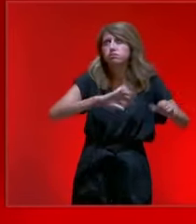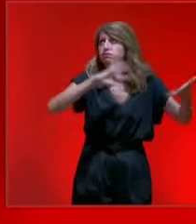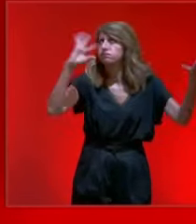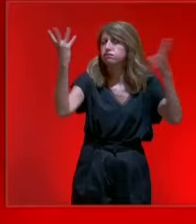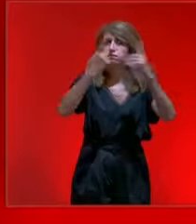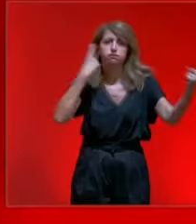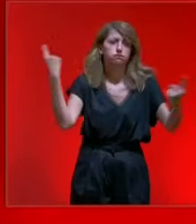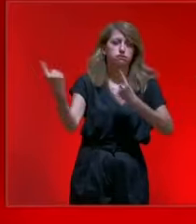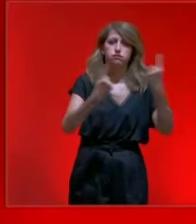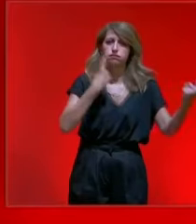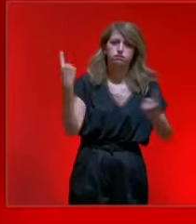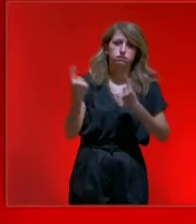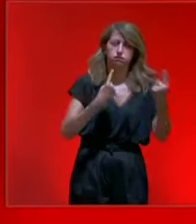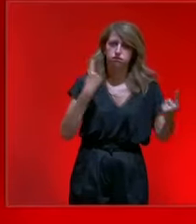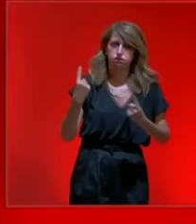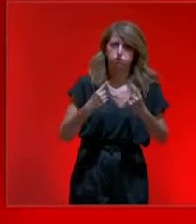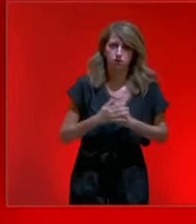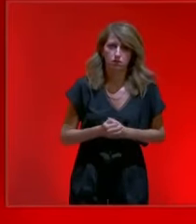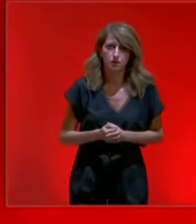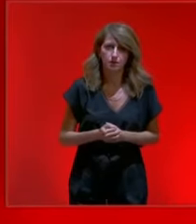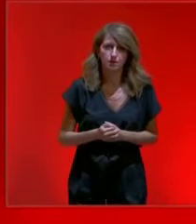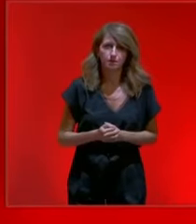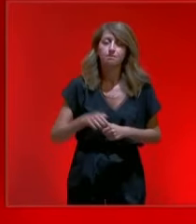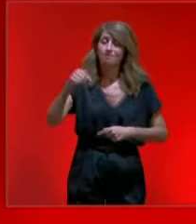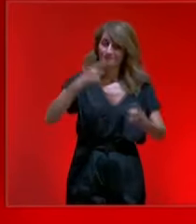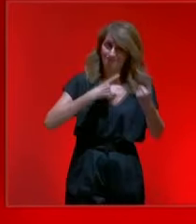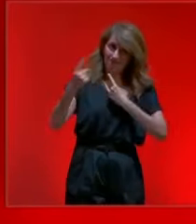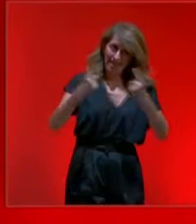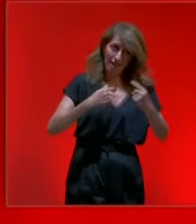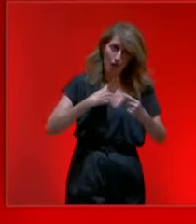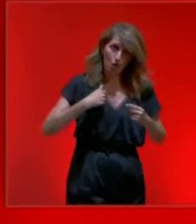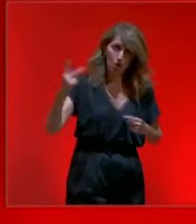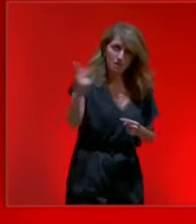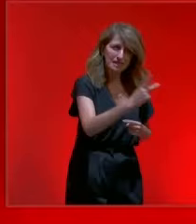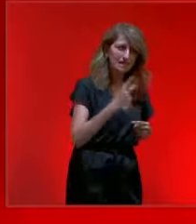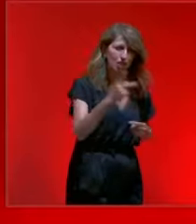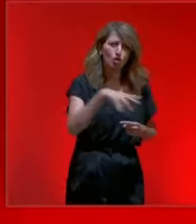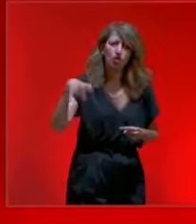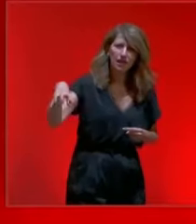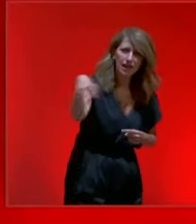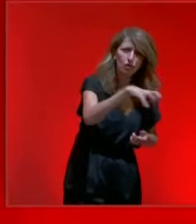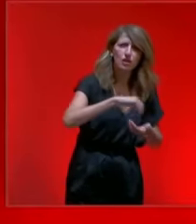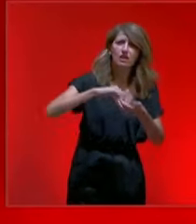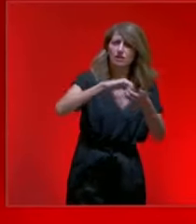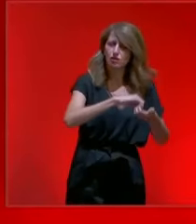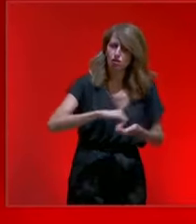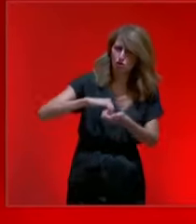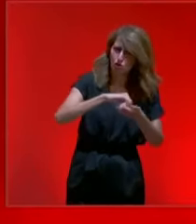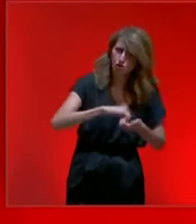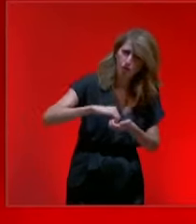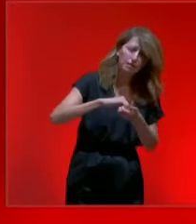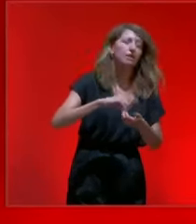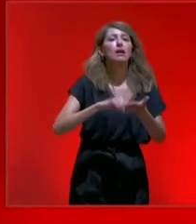να δαιμονοποιηθούν. Από αυτό το διάλογο αρχών και θέσεων δεν μπορούν να απουσιάζουν οι